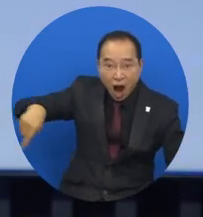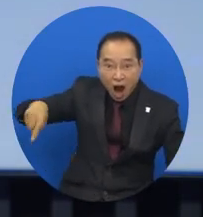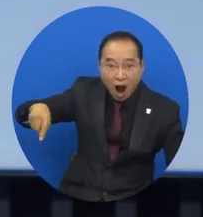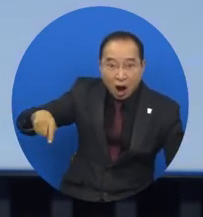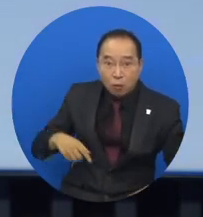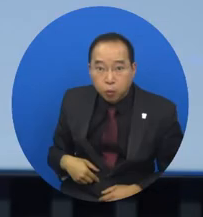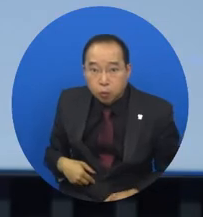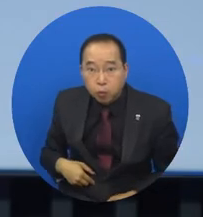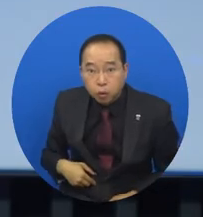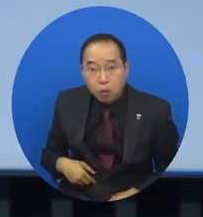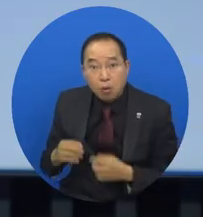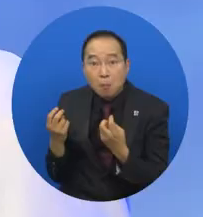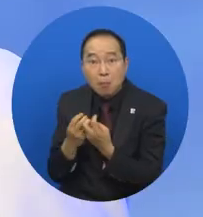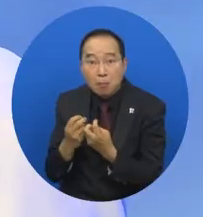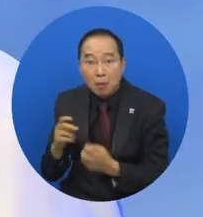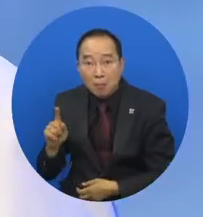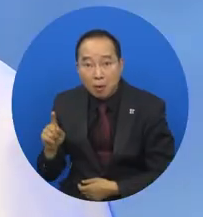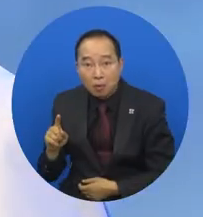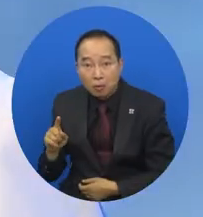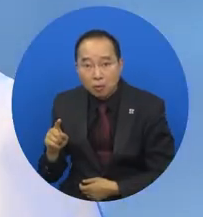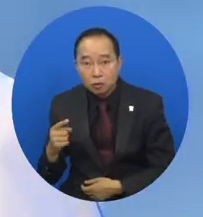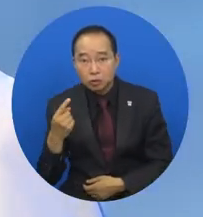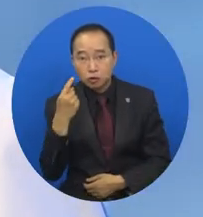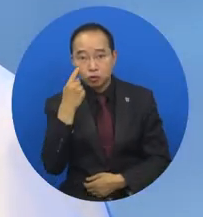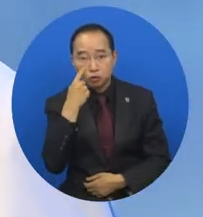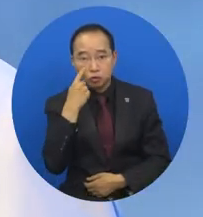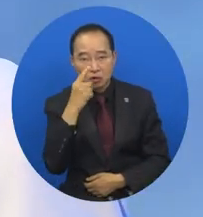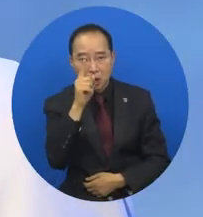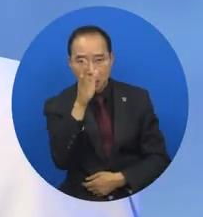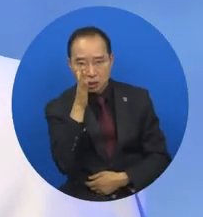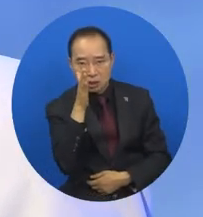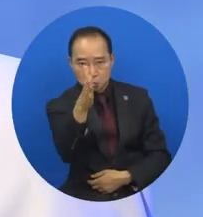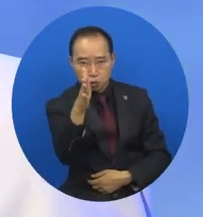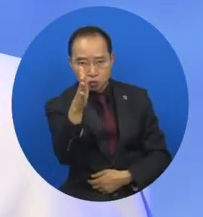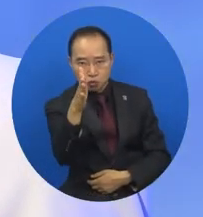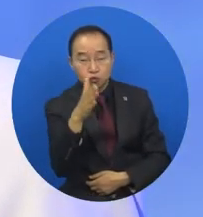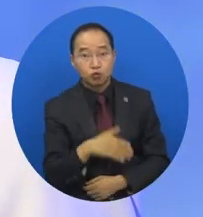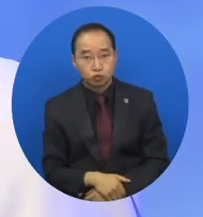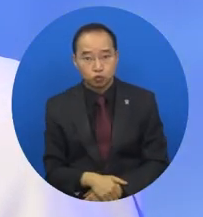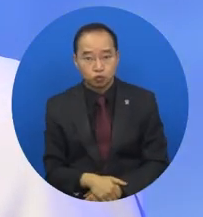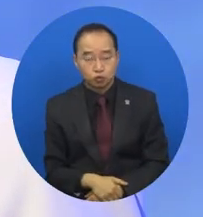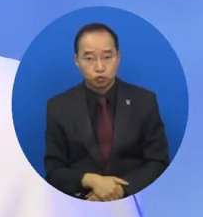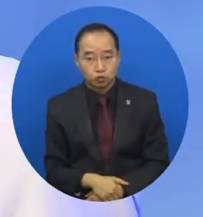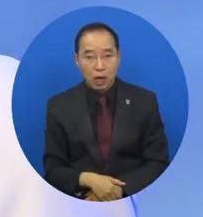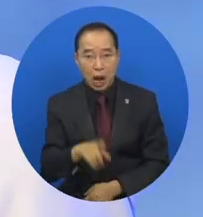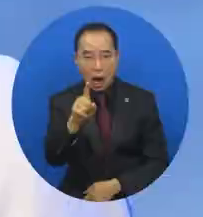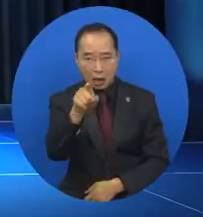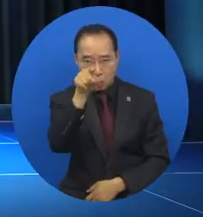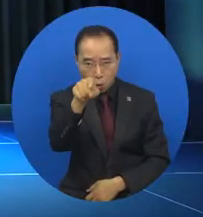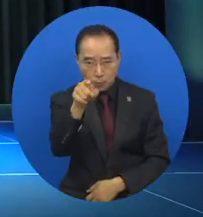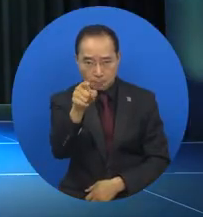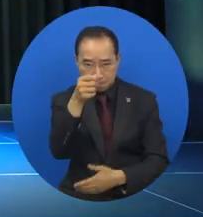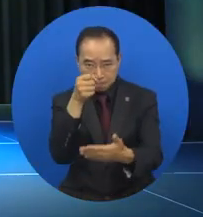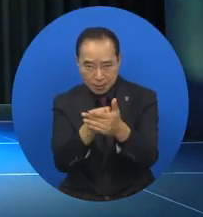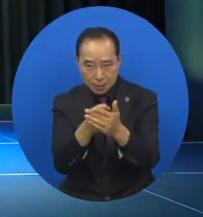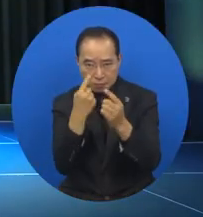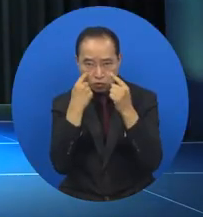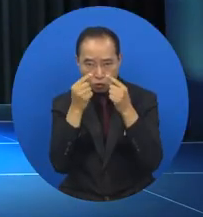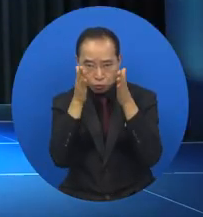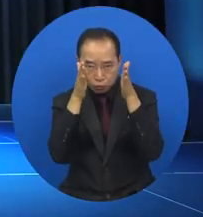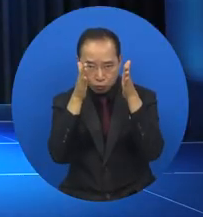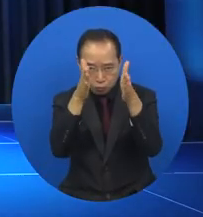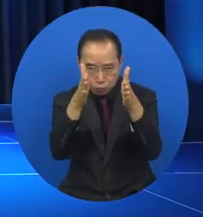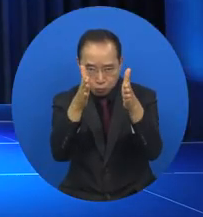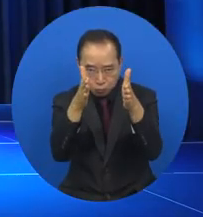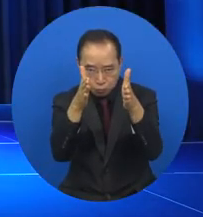차례를 선보이기도 하죠. 이 휘떼를. 그 비밀은 바로 시선 집중에 있다고 합니다. 한